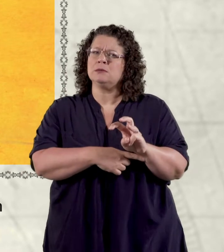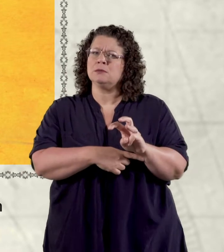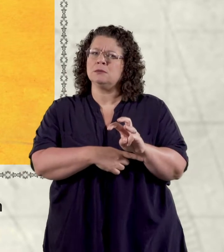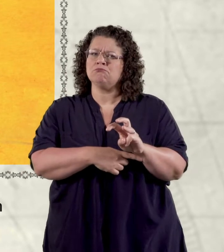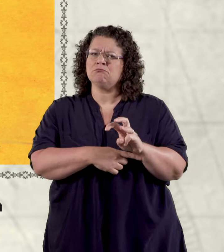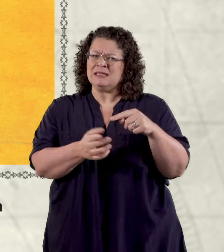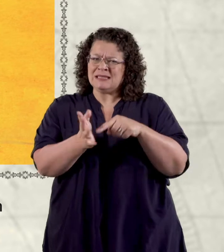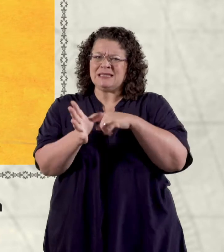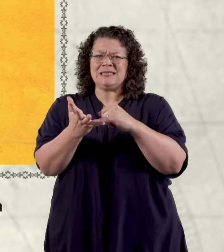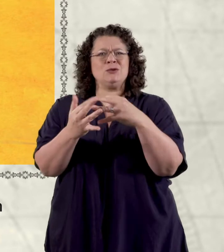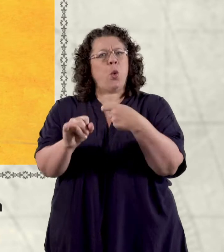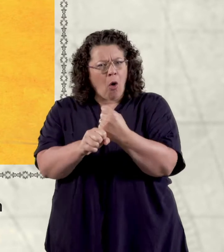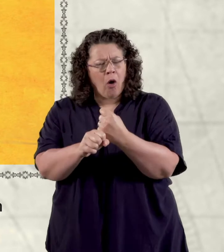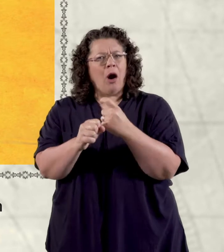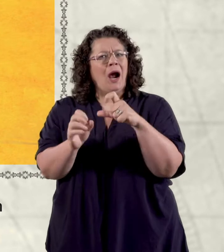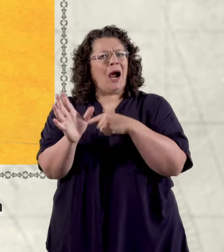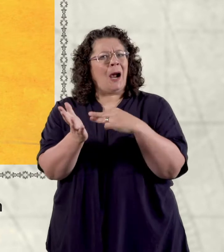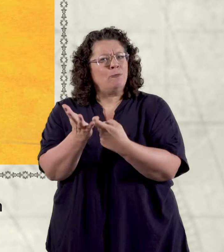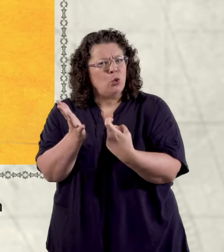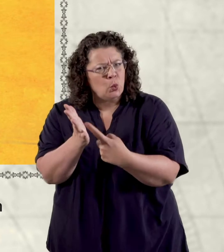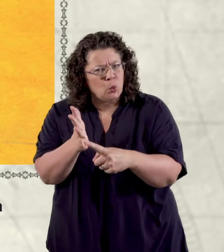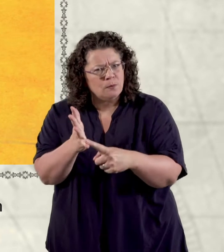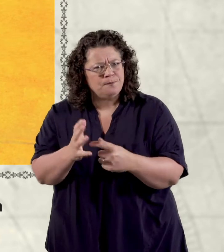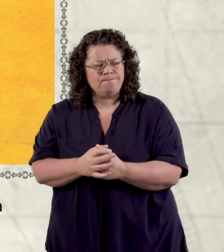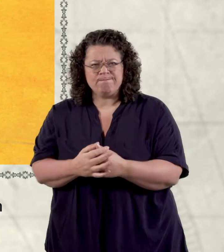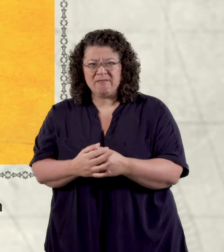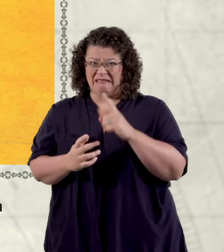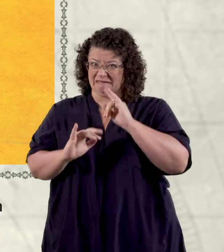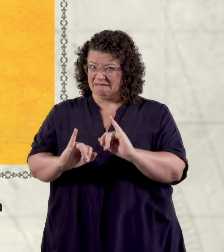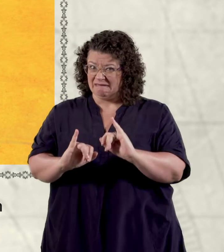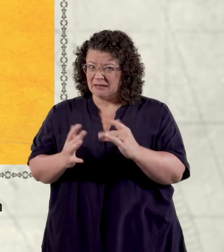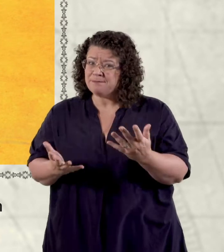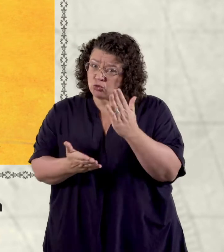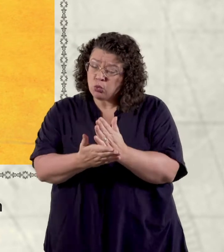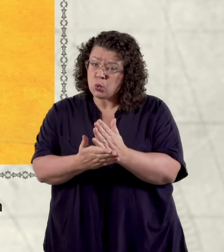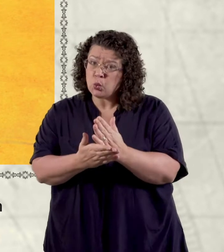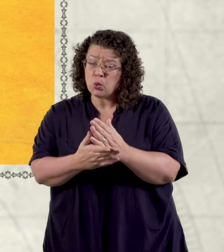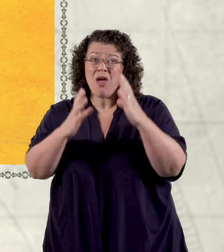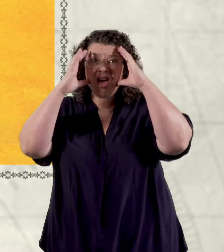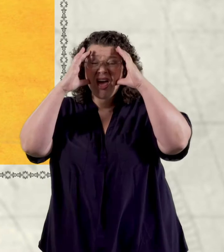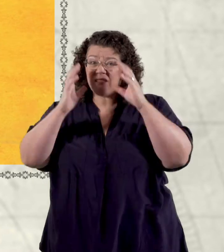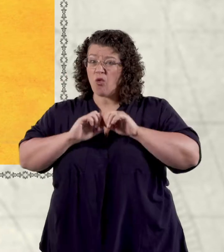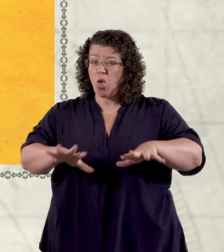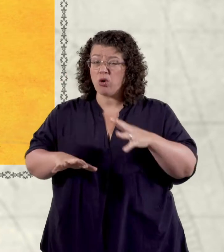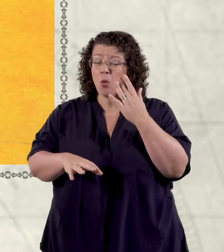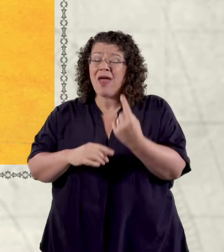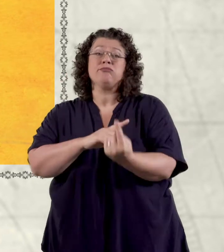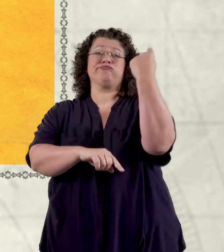Ond mae'n wir. Mi wnes i golli fy mhen dros 700 mlynedd yn ôl erbyn hyn. Amser